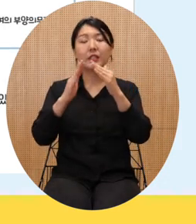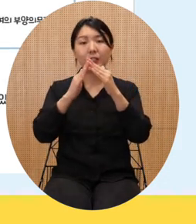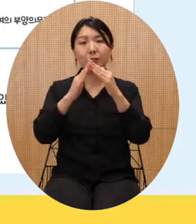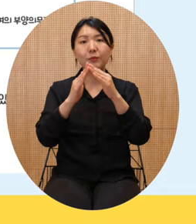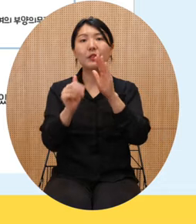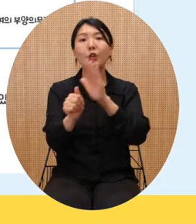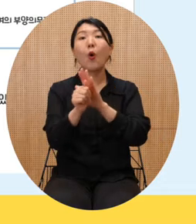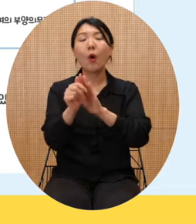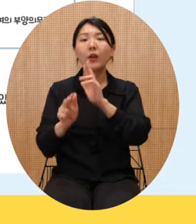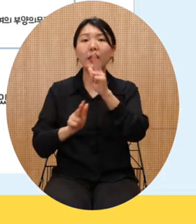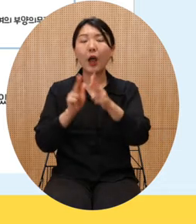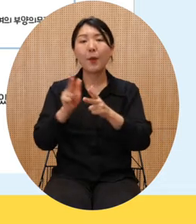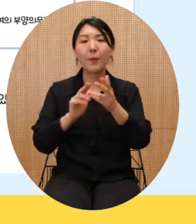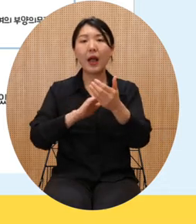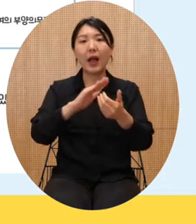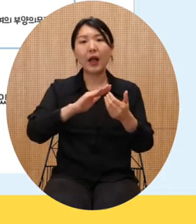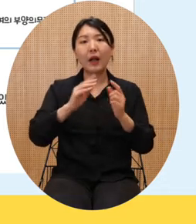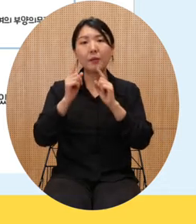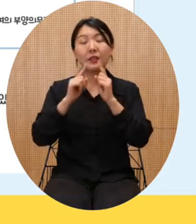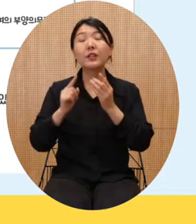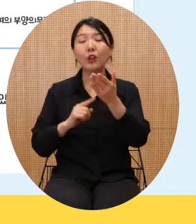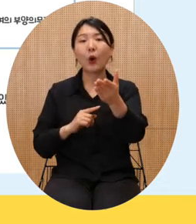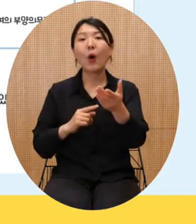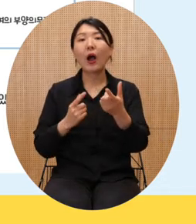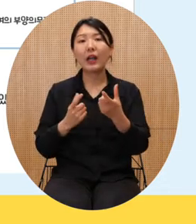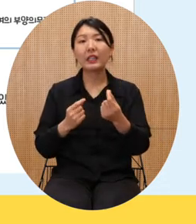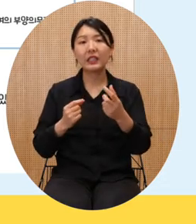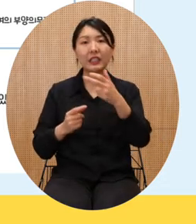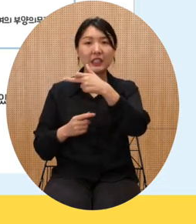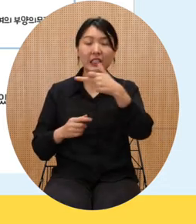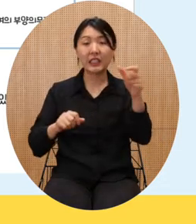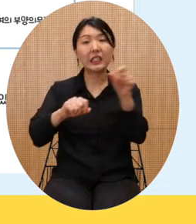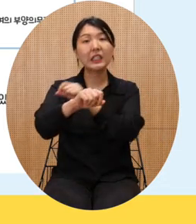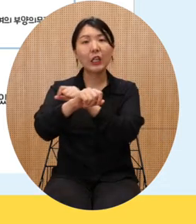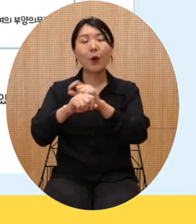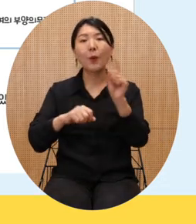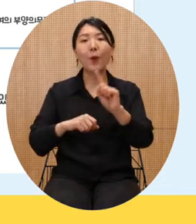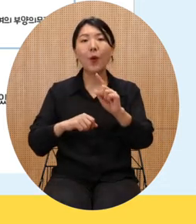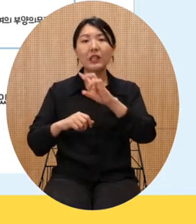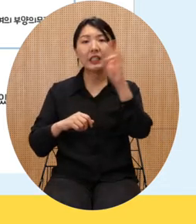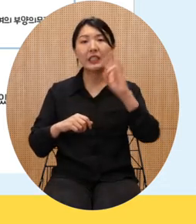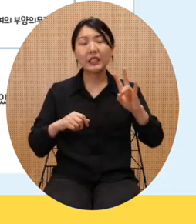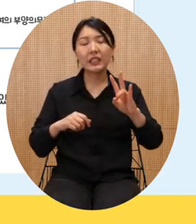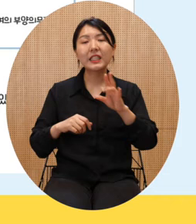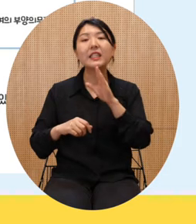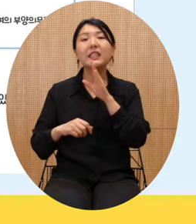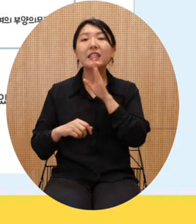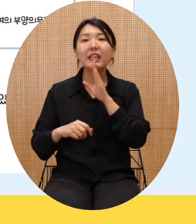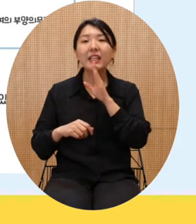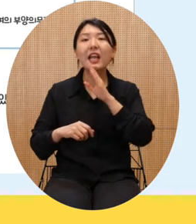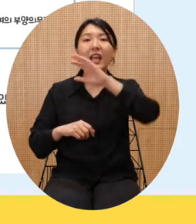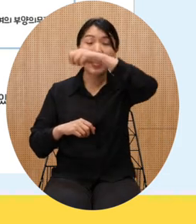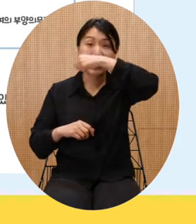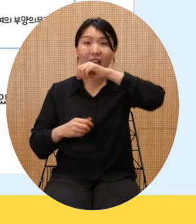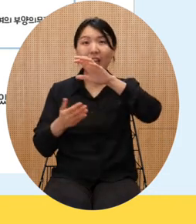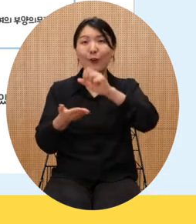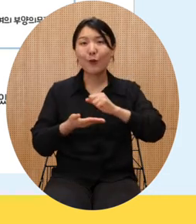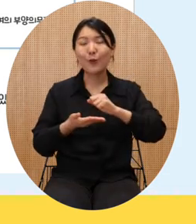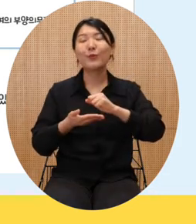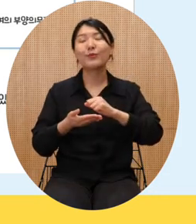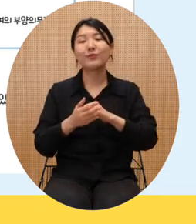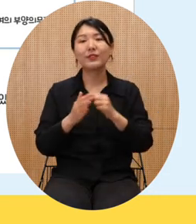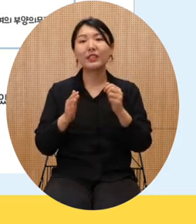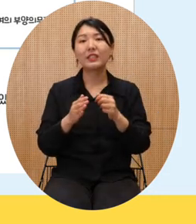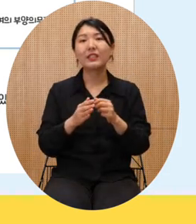시흥형 주거비 지원 사업은 아까 이제 말씀드렸던 것처럼 가장 큰 특징은 시흥시 자체 예산으로 하는 거죠.